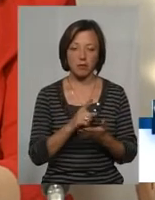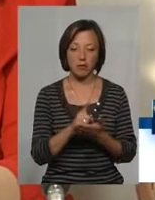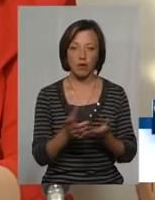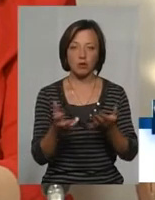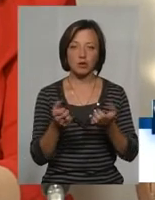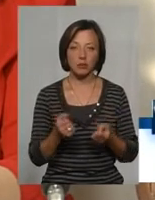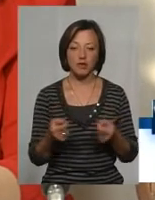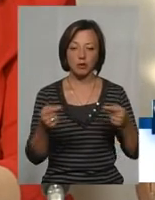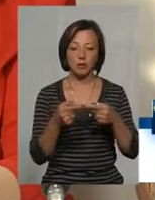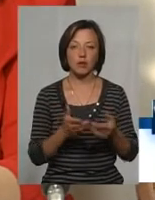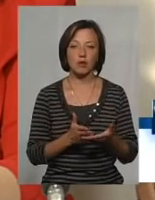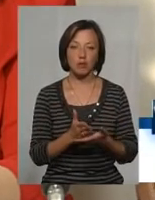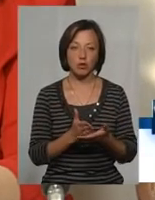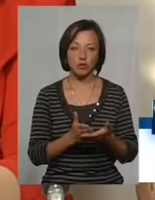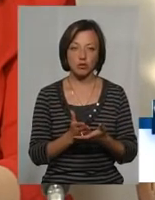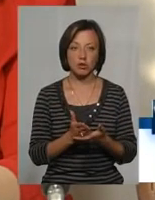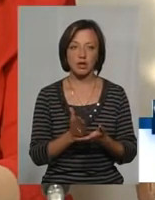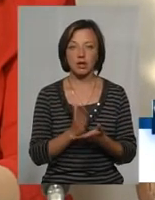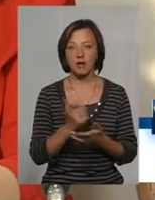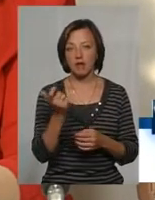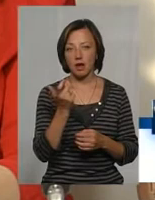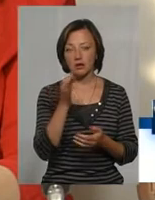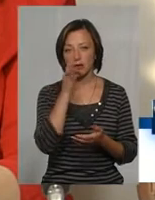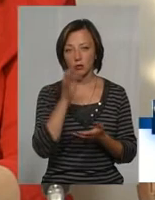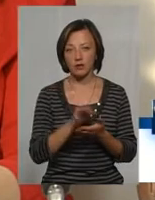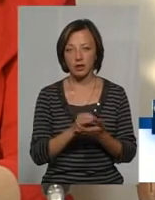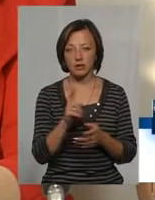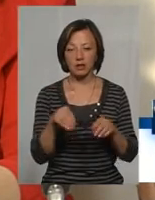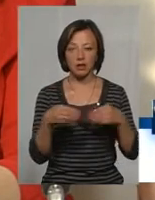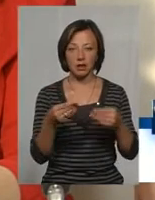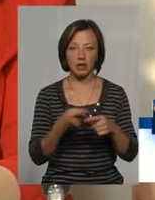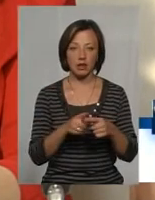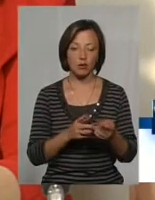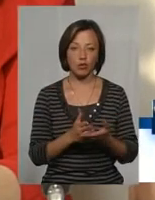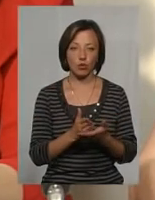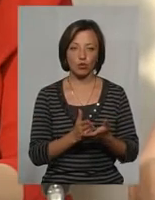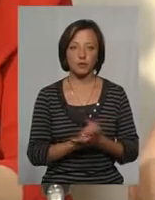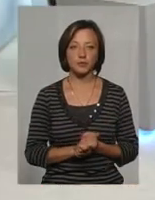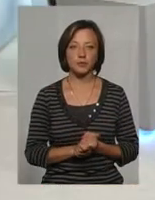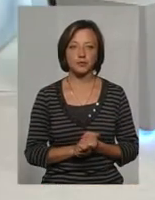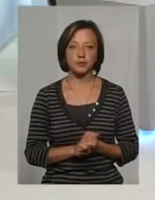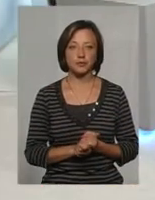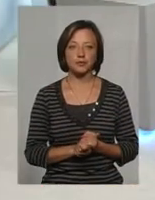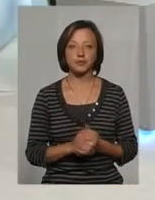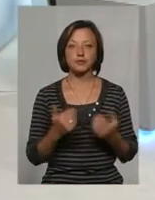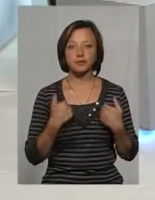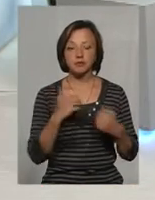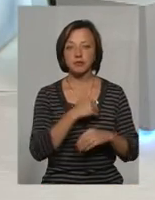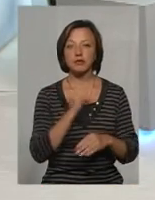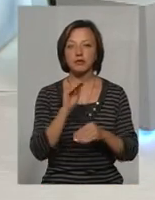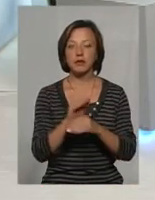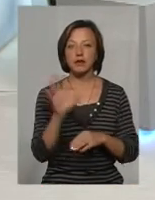отримати відповідні послуги. Є власник, який відповідає за надання тих послуг. Я ще хочу доповнити, що усі